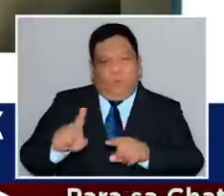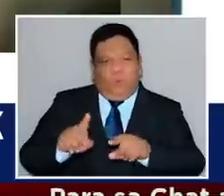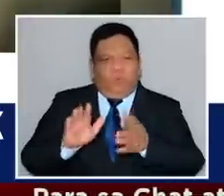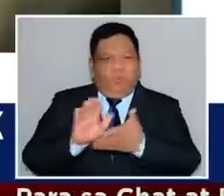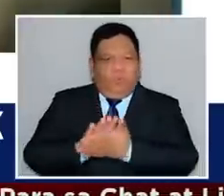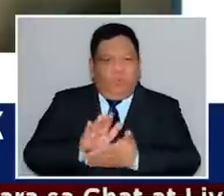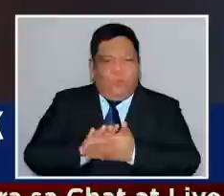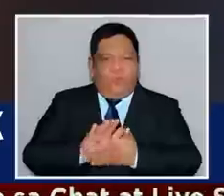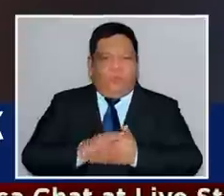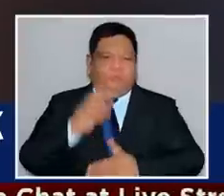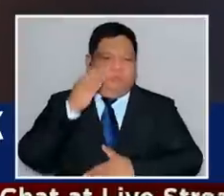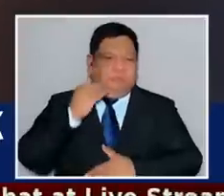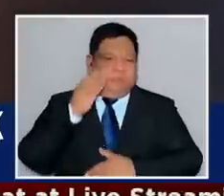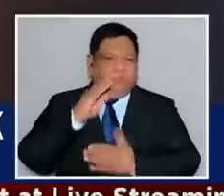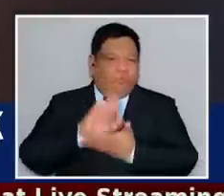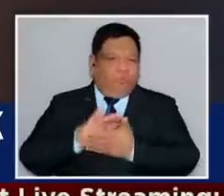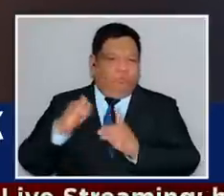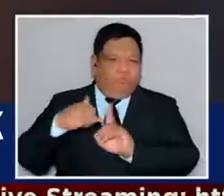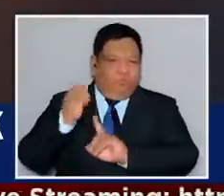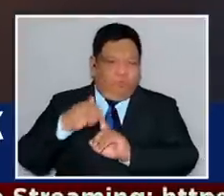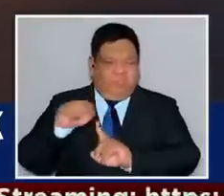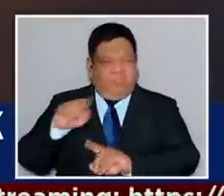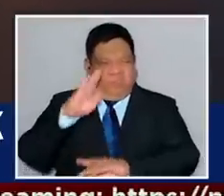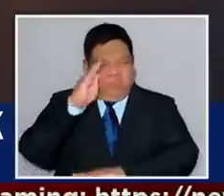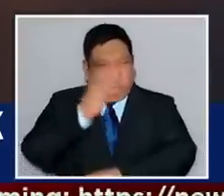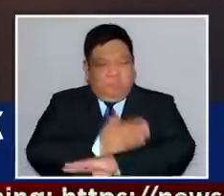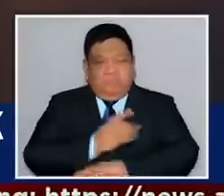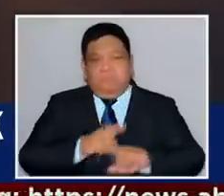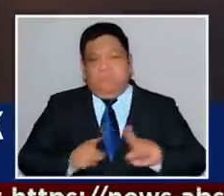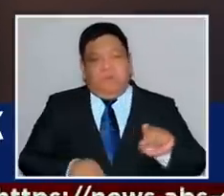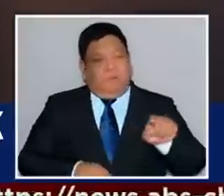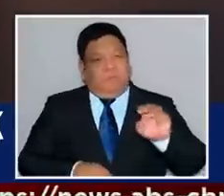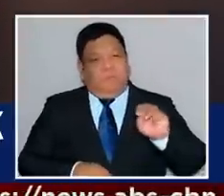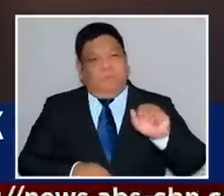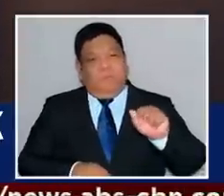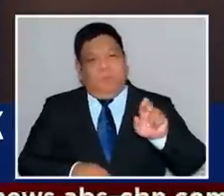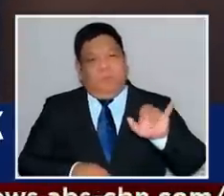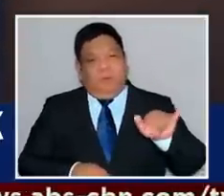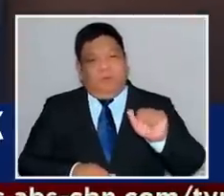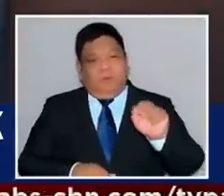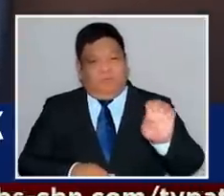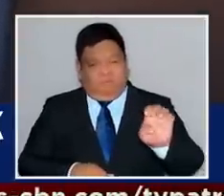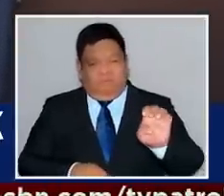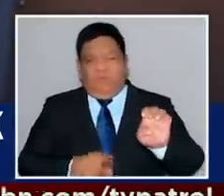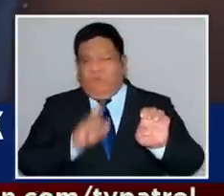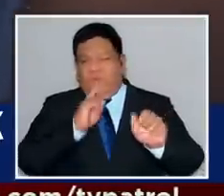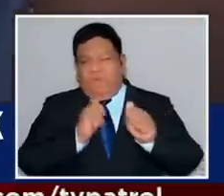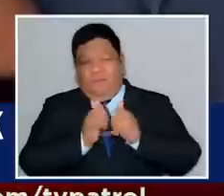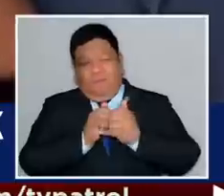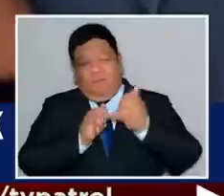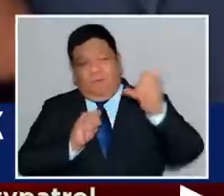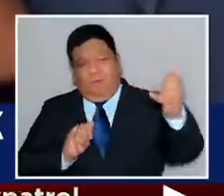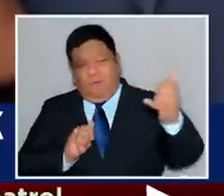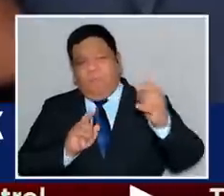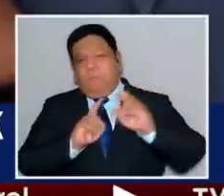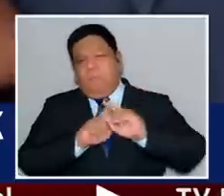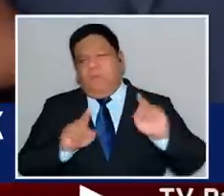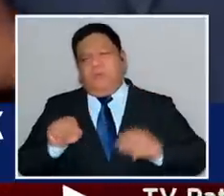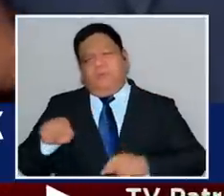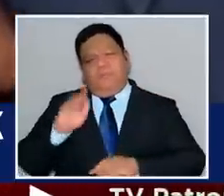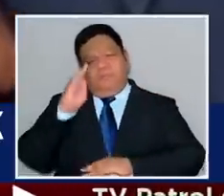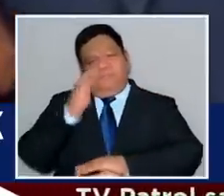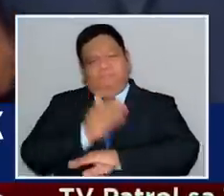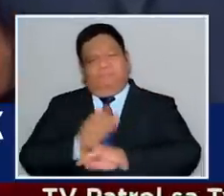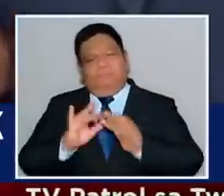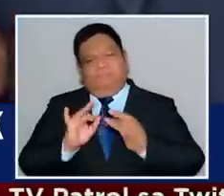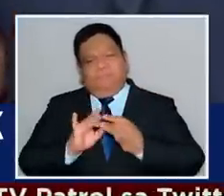ng bullying sa school. Nevertheless, Mary Jane, despite being far away, has really been, according to her sons, been able to keep